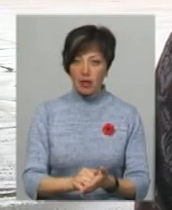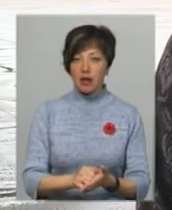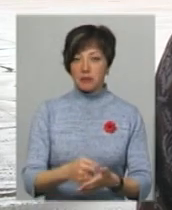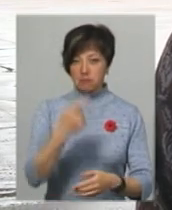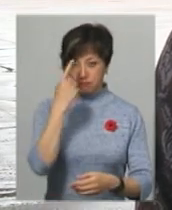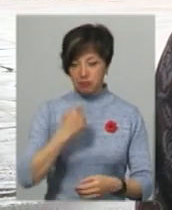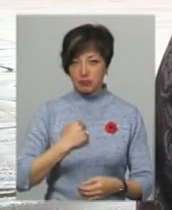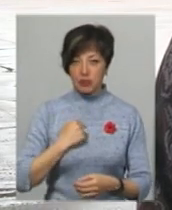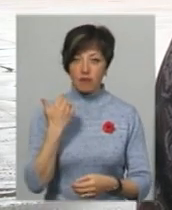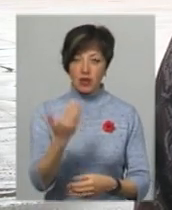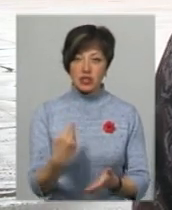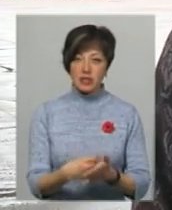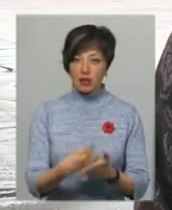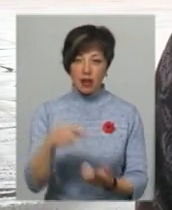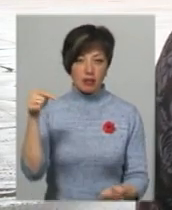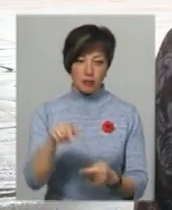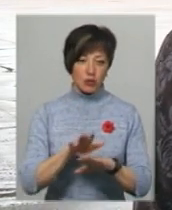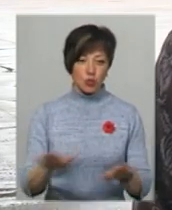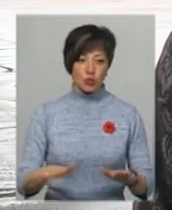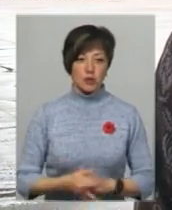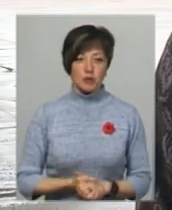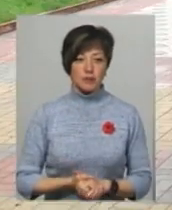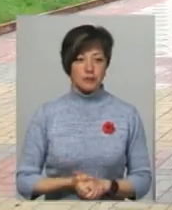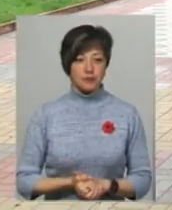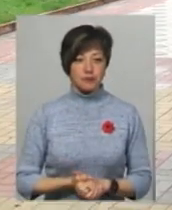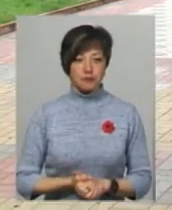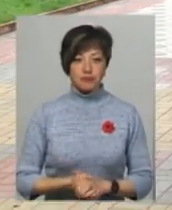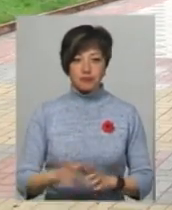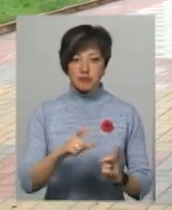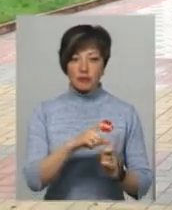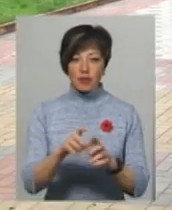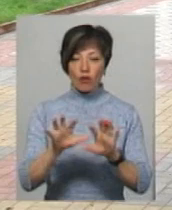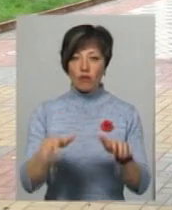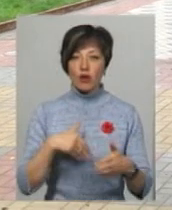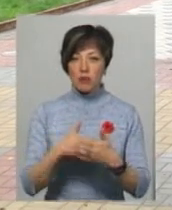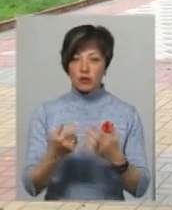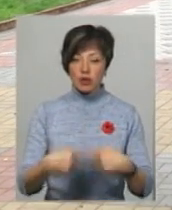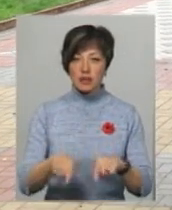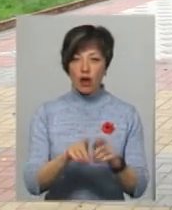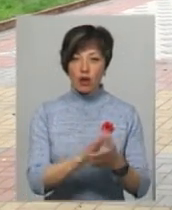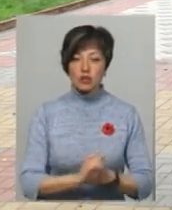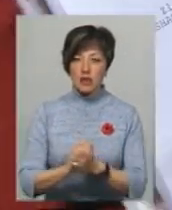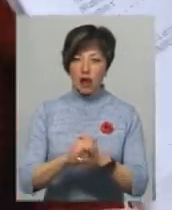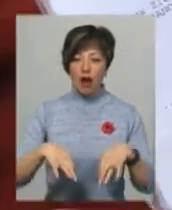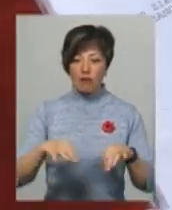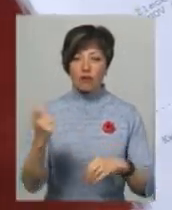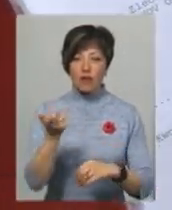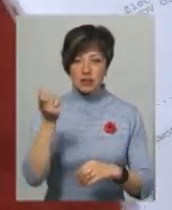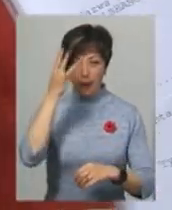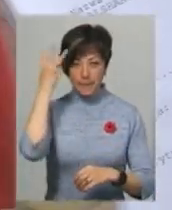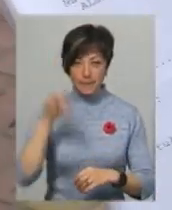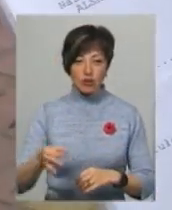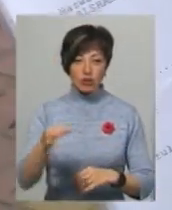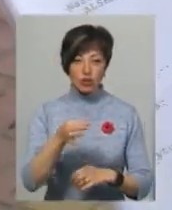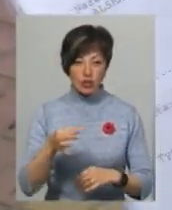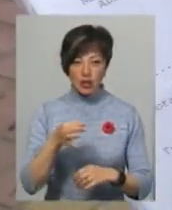митниця нам сказала, що ваша ціна нам не підходить. Нам не підходить. За словами голови громадської організації Асоціація автовласників Хмельниччини Максима